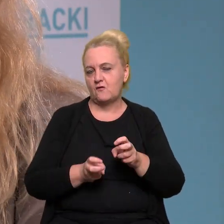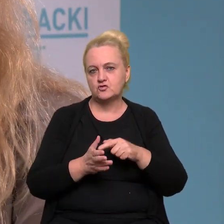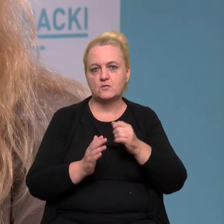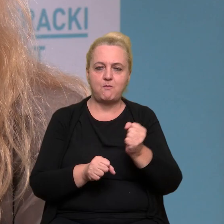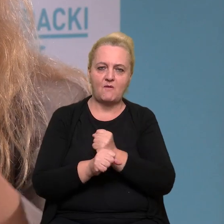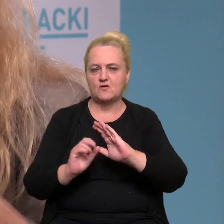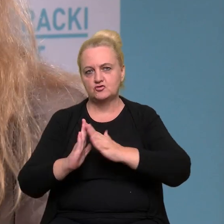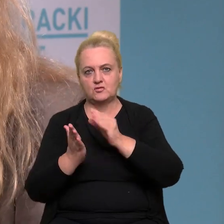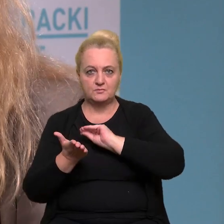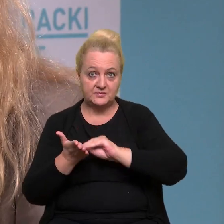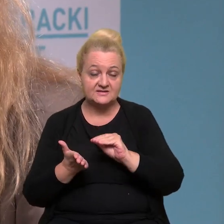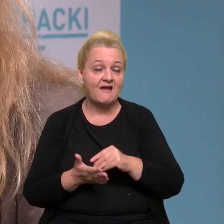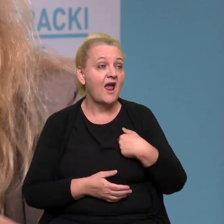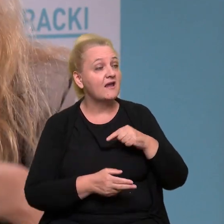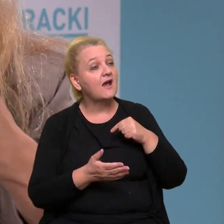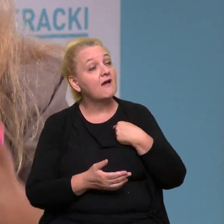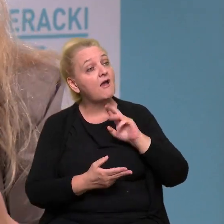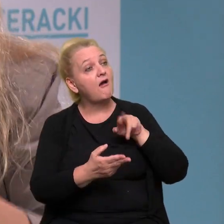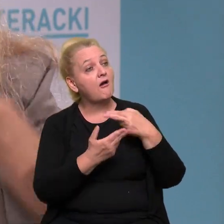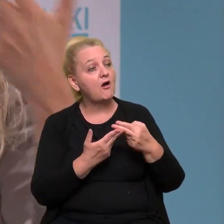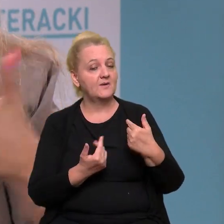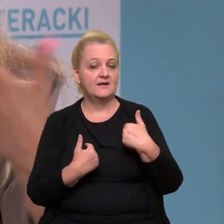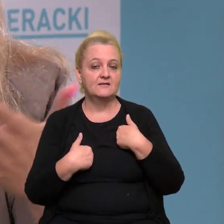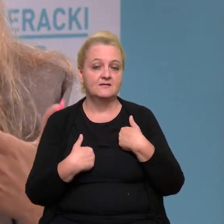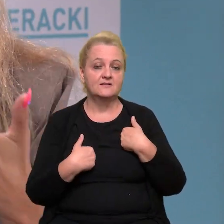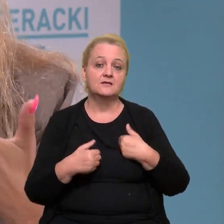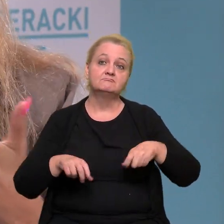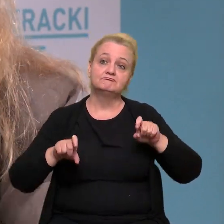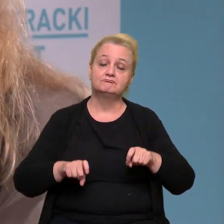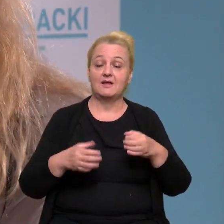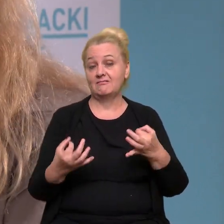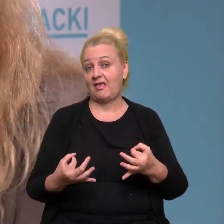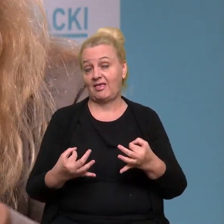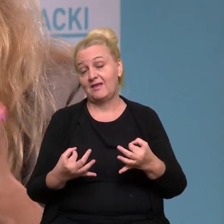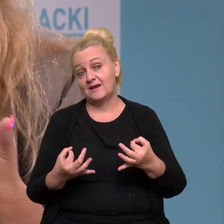literatury przyzwoitej. A ja akurat powiedziałem, no siedzę na podium i odpowiadam na